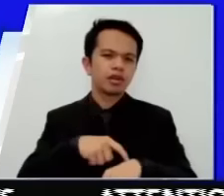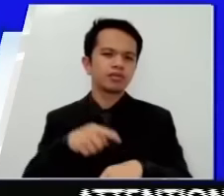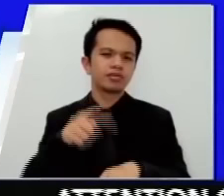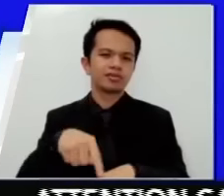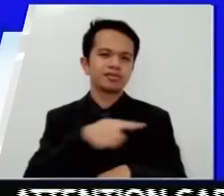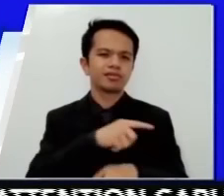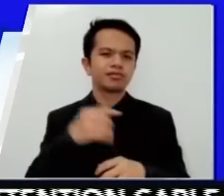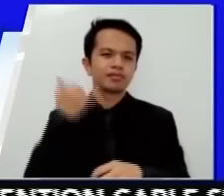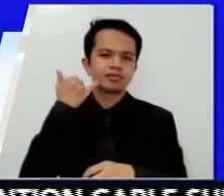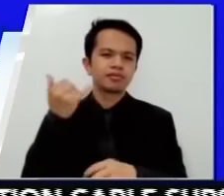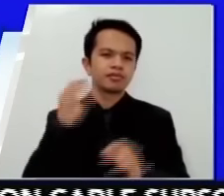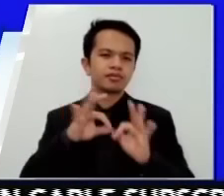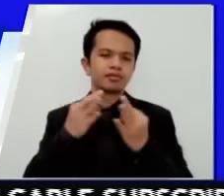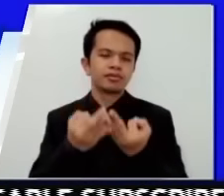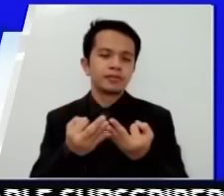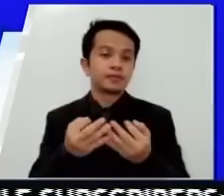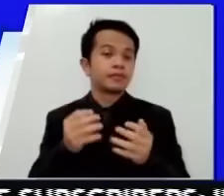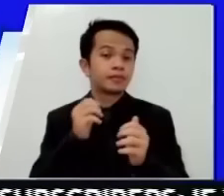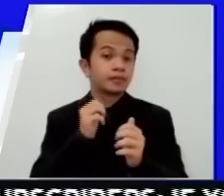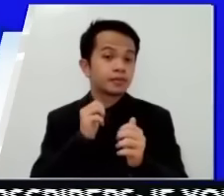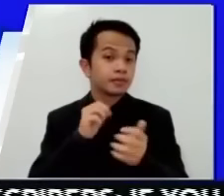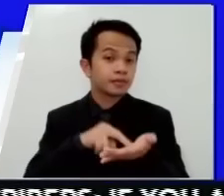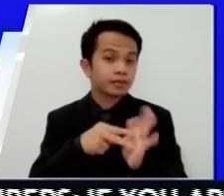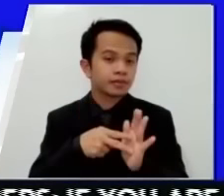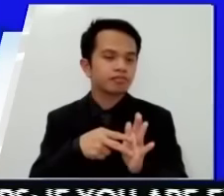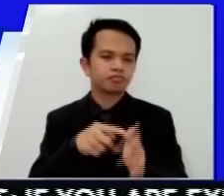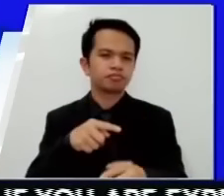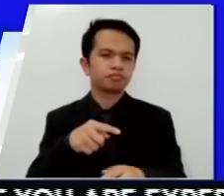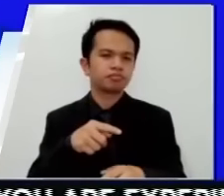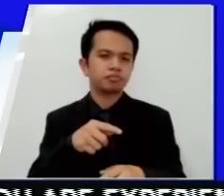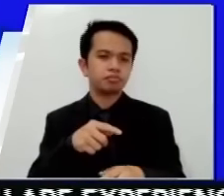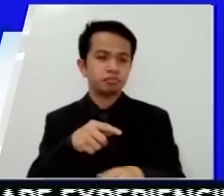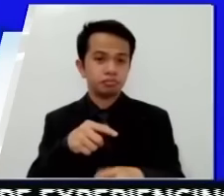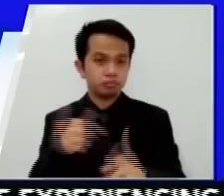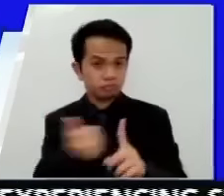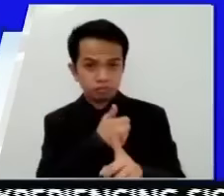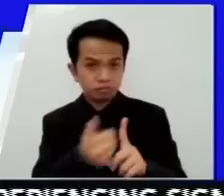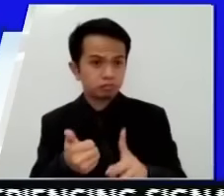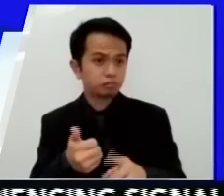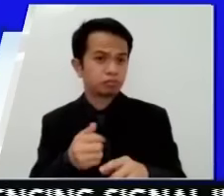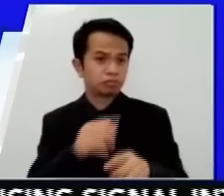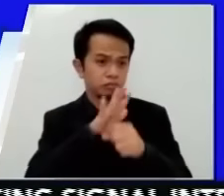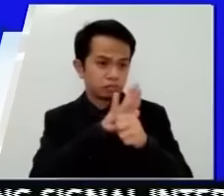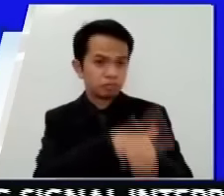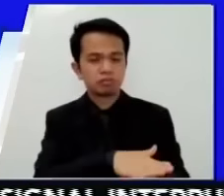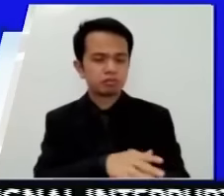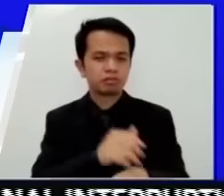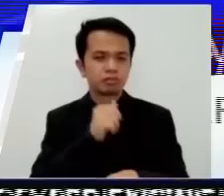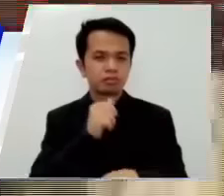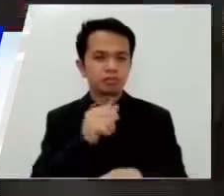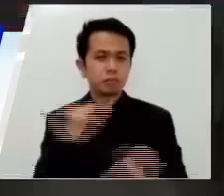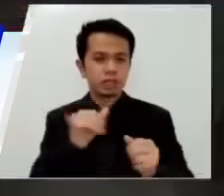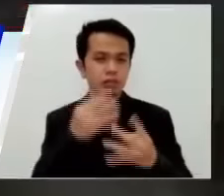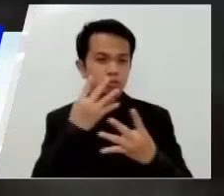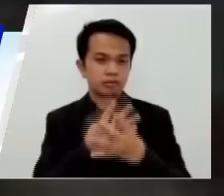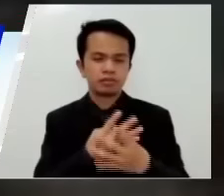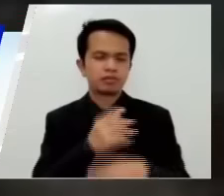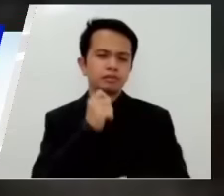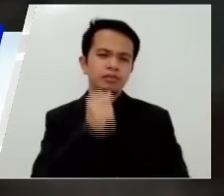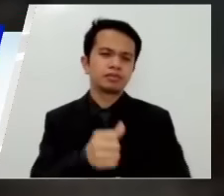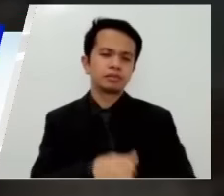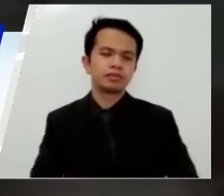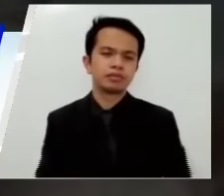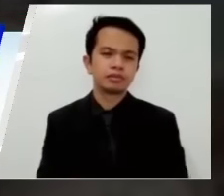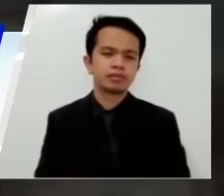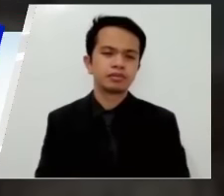sabihin, hindi sila pinatra itong preso parang mga hostage. Ayon